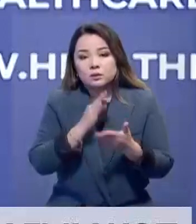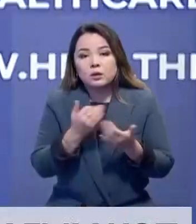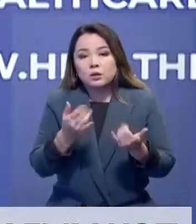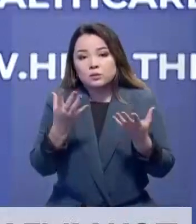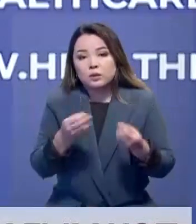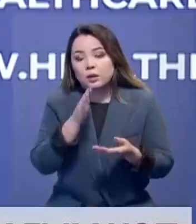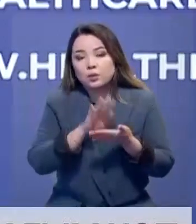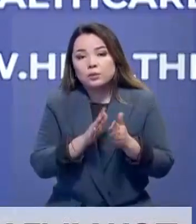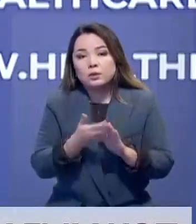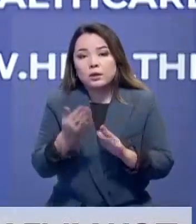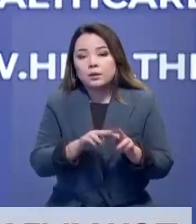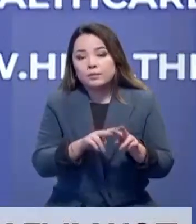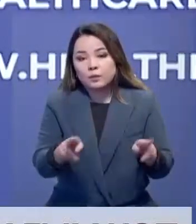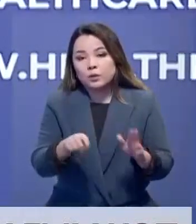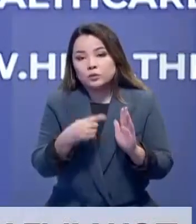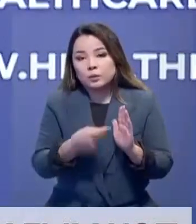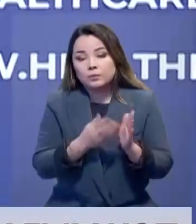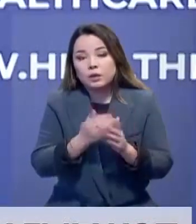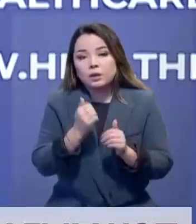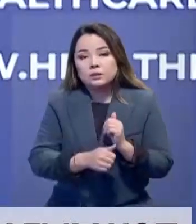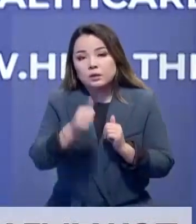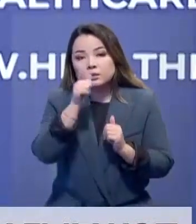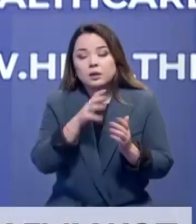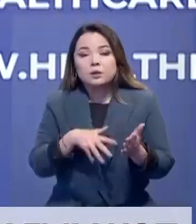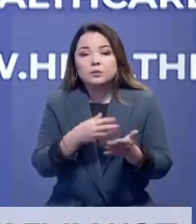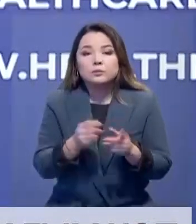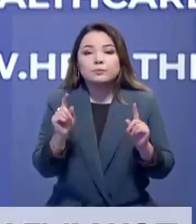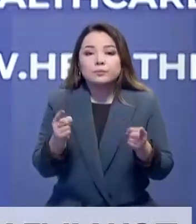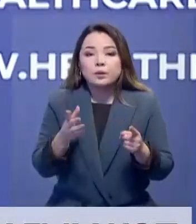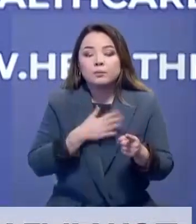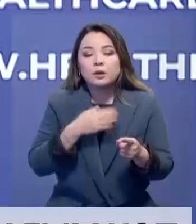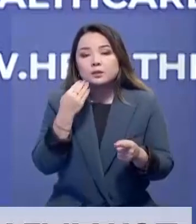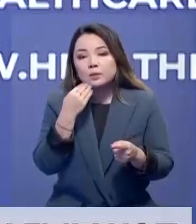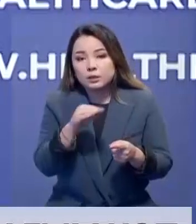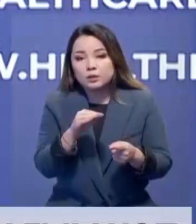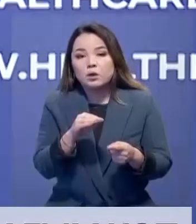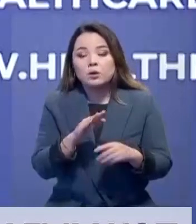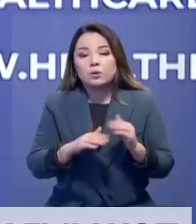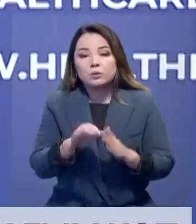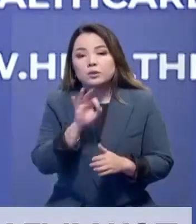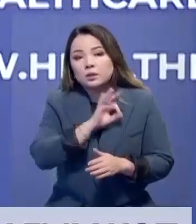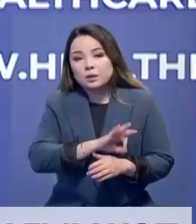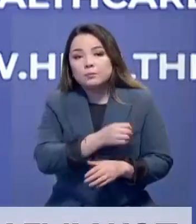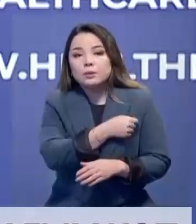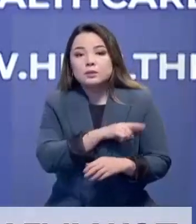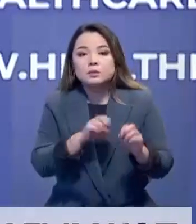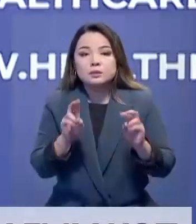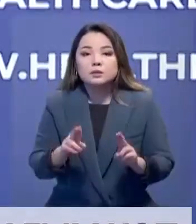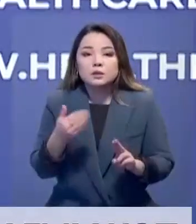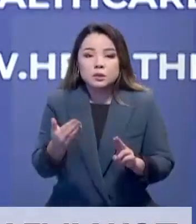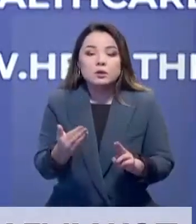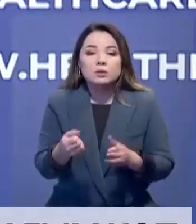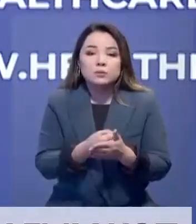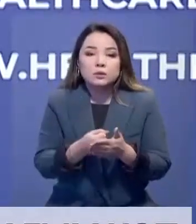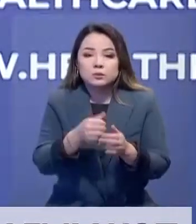уақытта азаматтарымыздың сұрағы бір: неге біз ай сайын жарнамыз төлейміз, неге біз сапалы және қол жетінді медицинаға